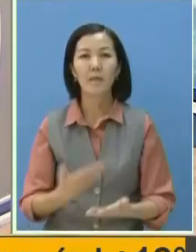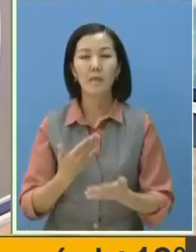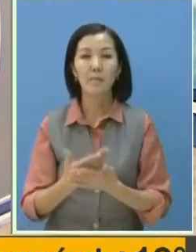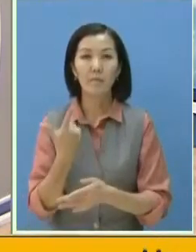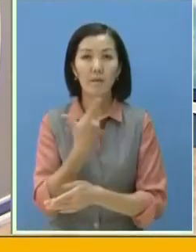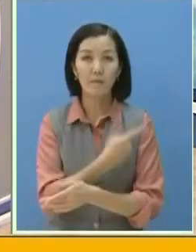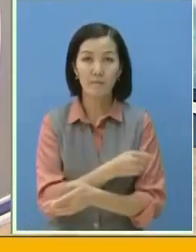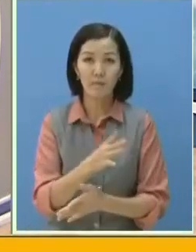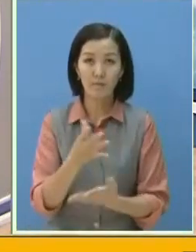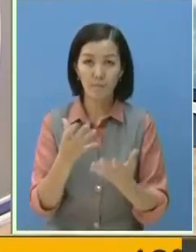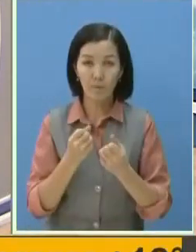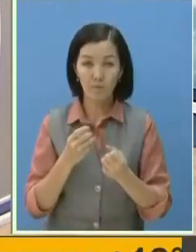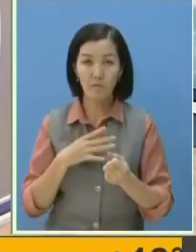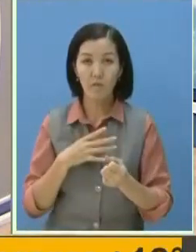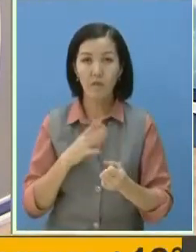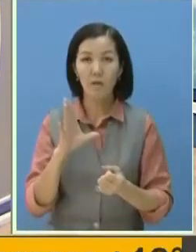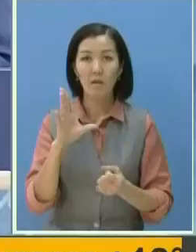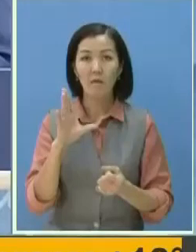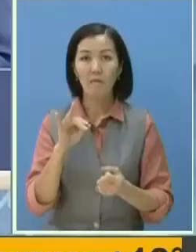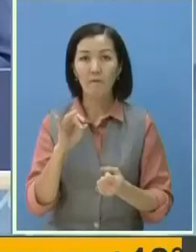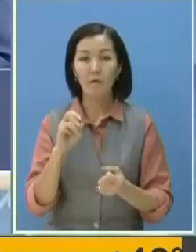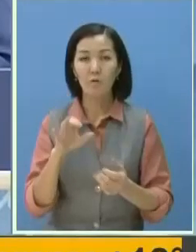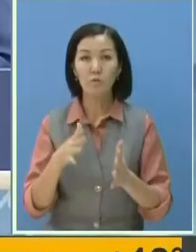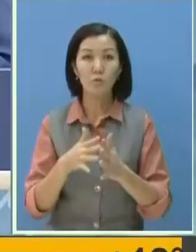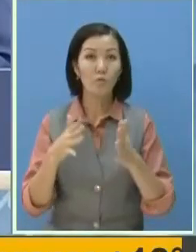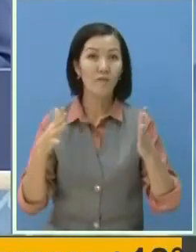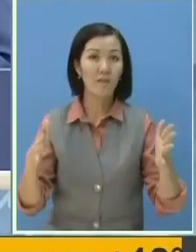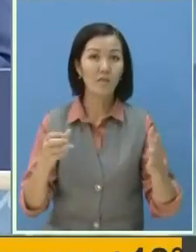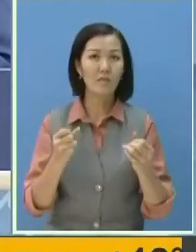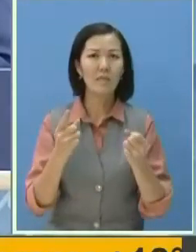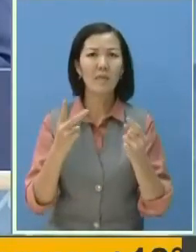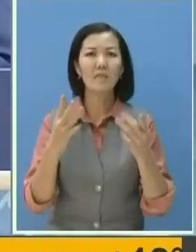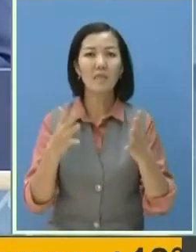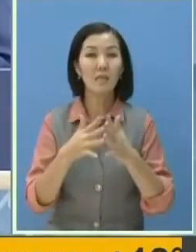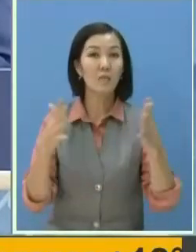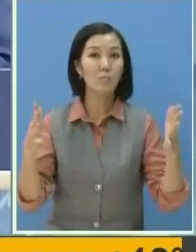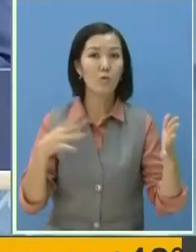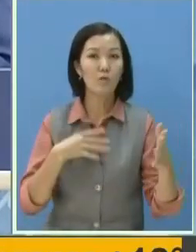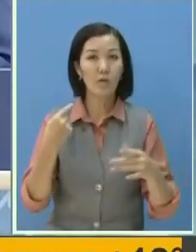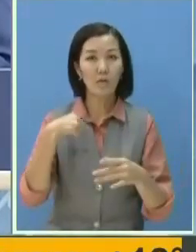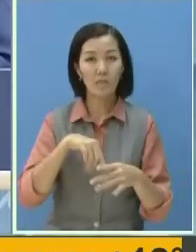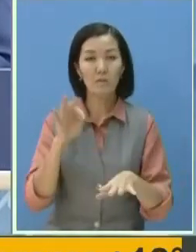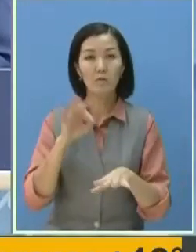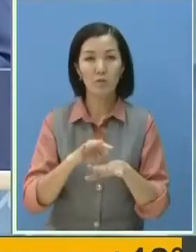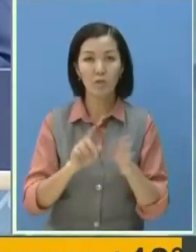вакцину, то есть получается, что вирусная нагрузка увеличивается несколько раз. Естественно, организм начинает болеть.